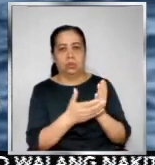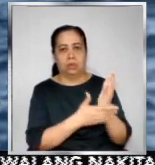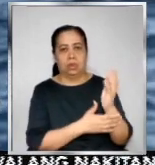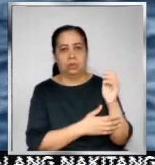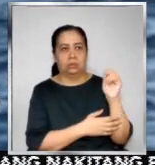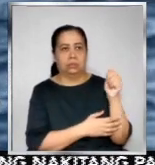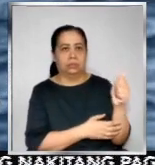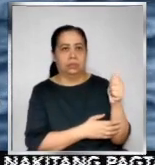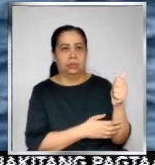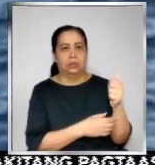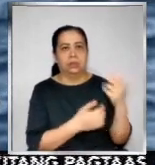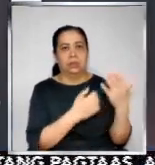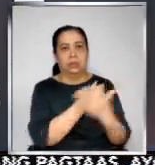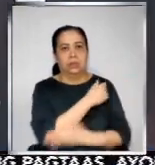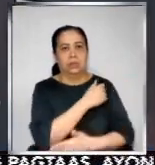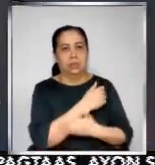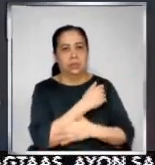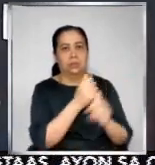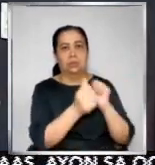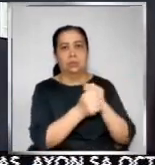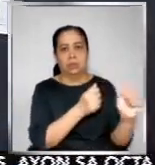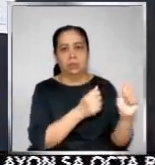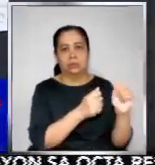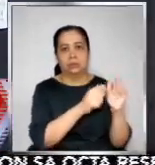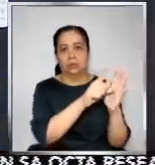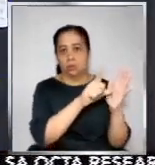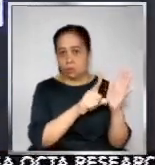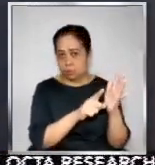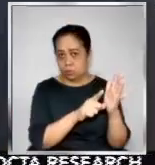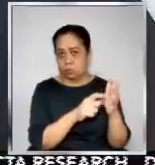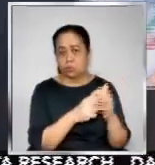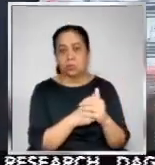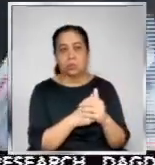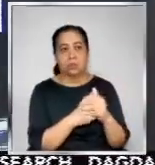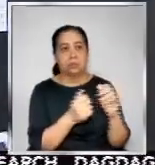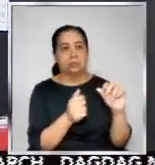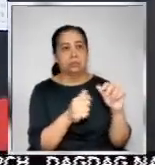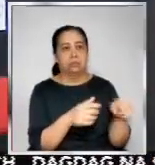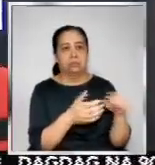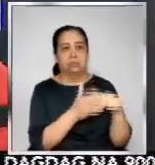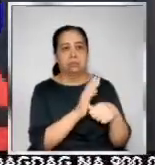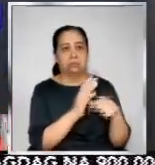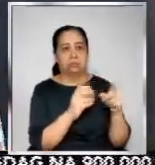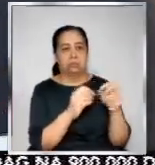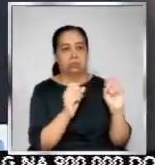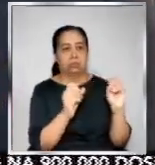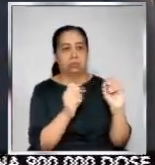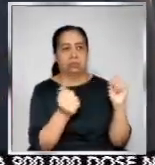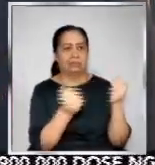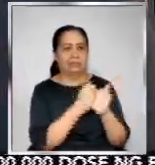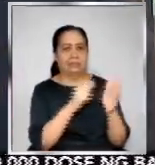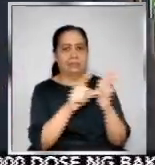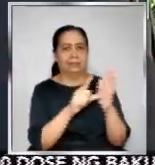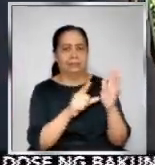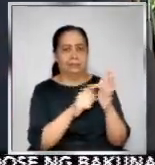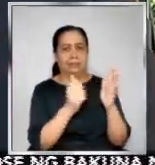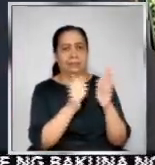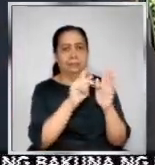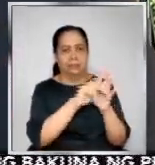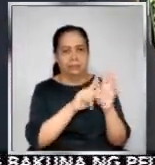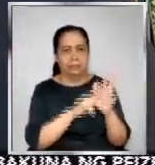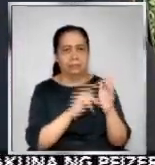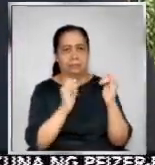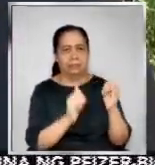pass its law. It doesn't indicate to any change of our policy on the South China Sea. We